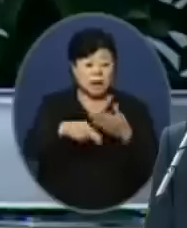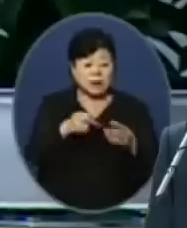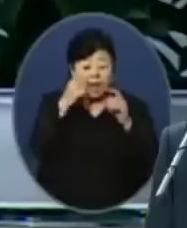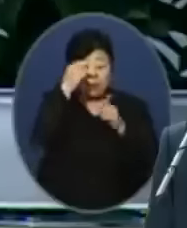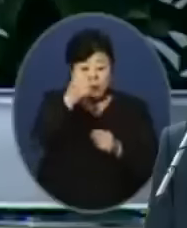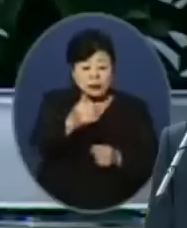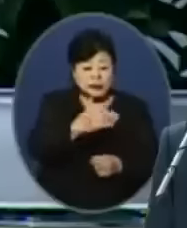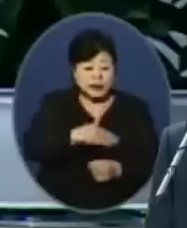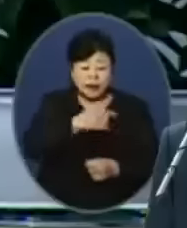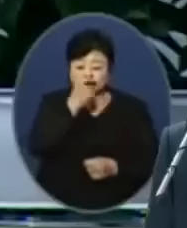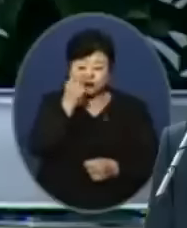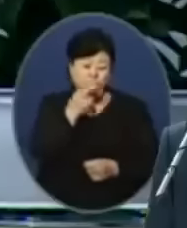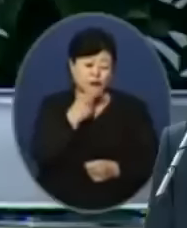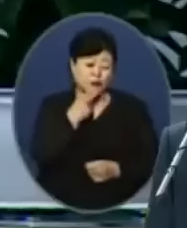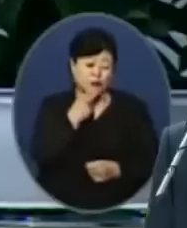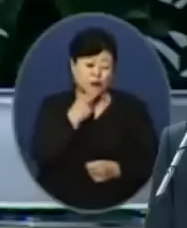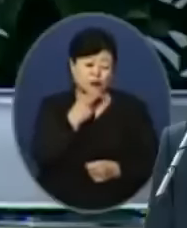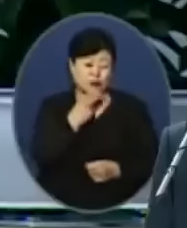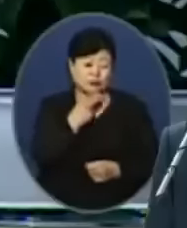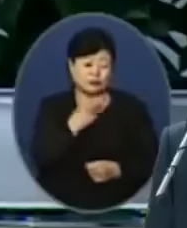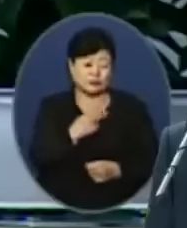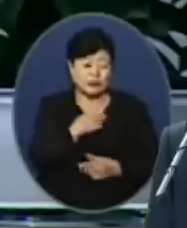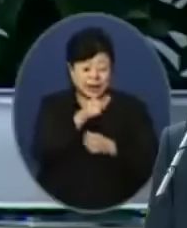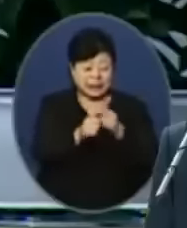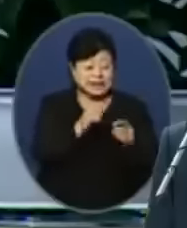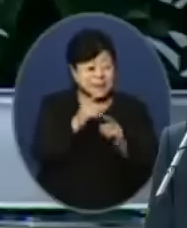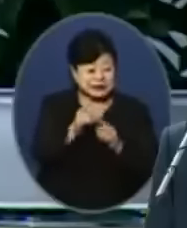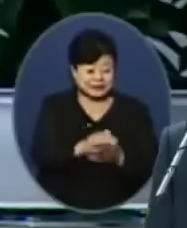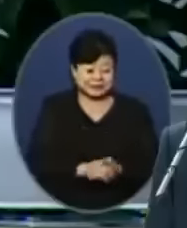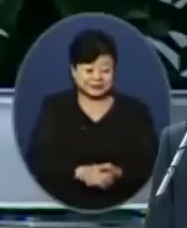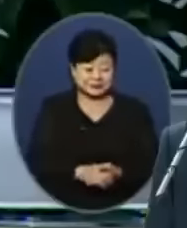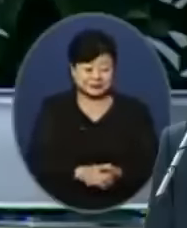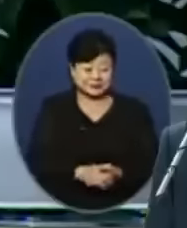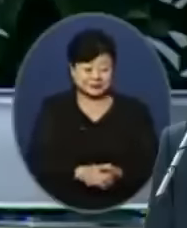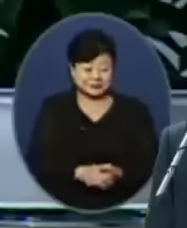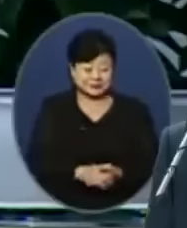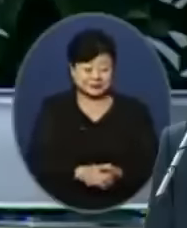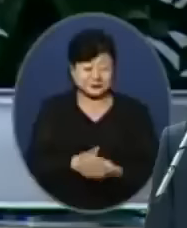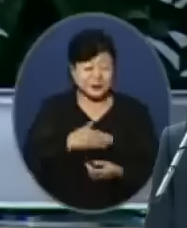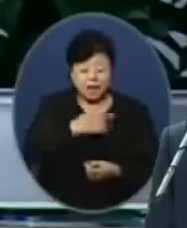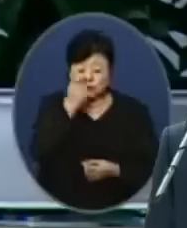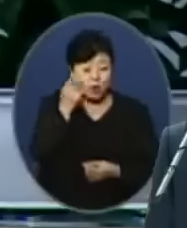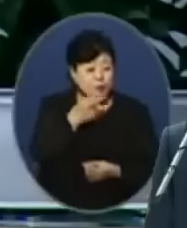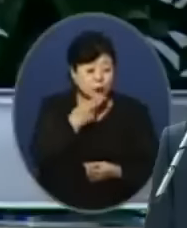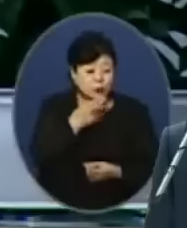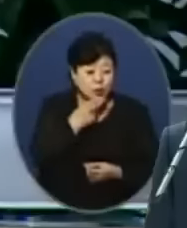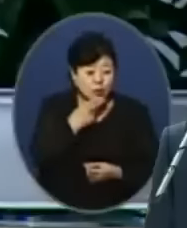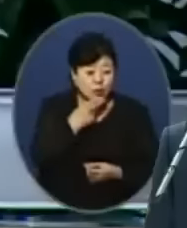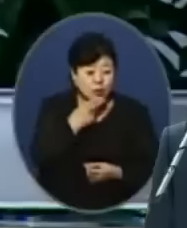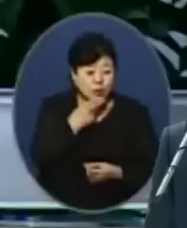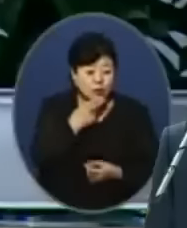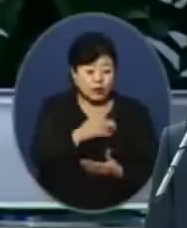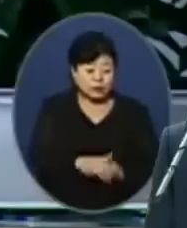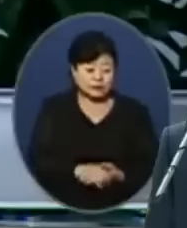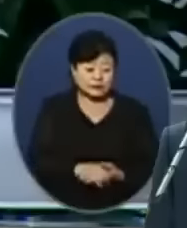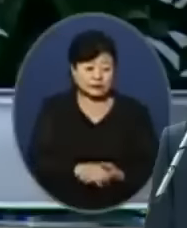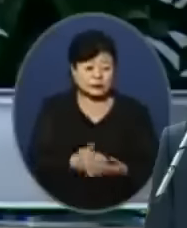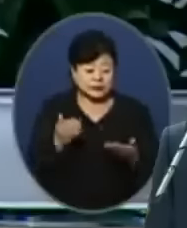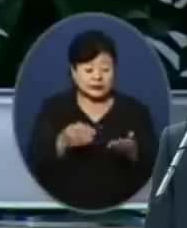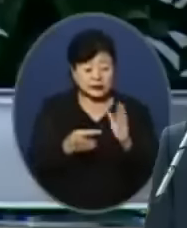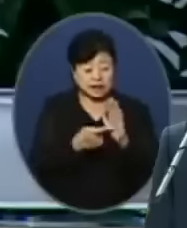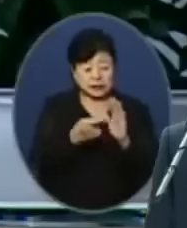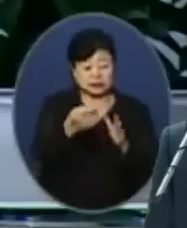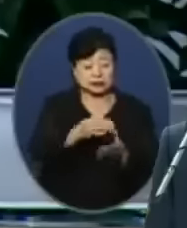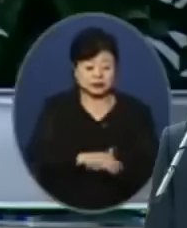나의 목자시니 내게 부족함이 없다. 하나님 말씀이다. 내 부족함이 없는 역사를